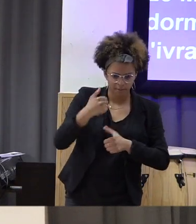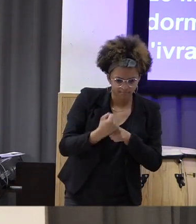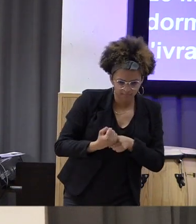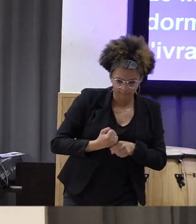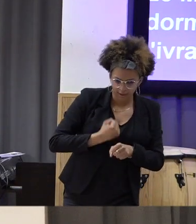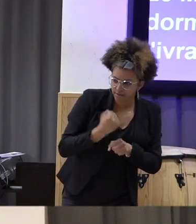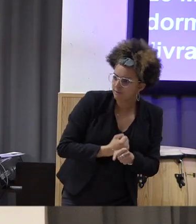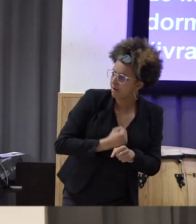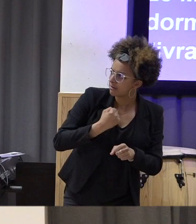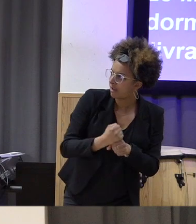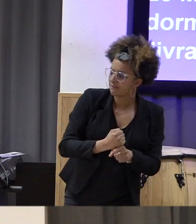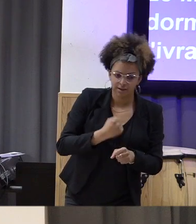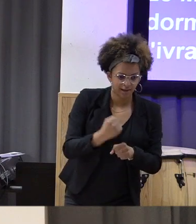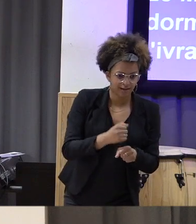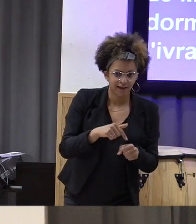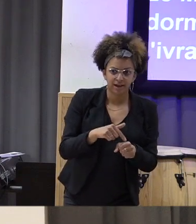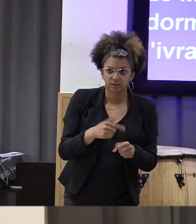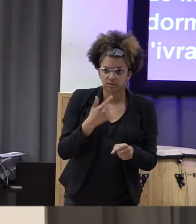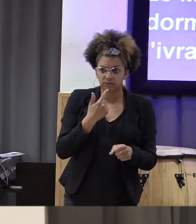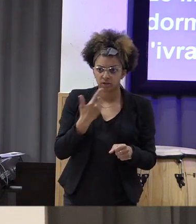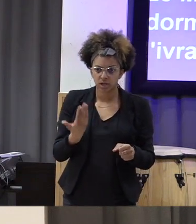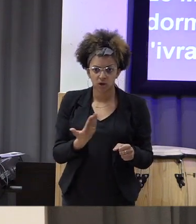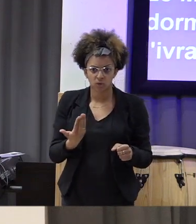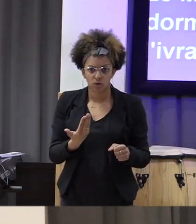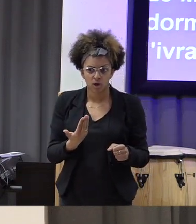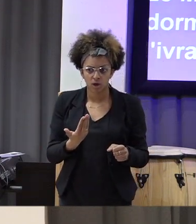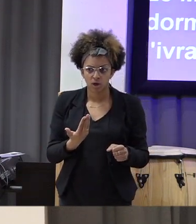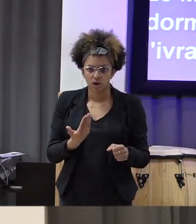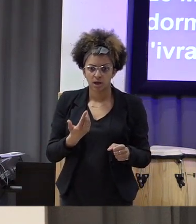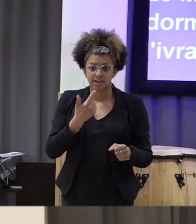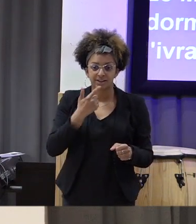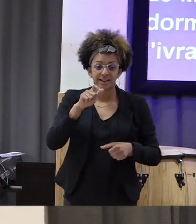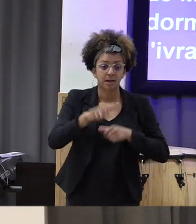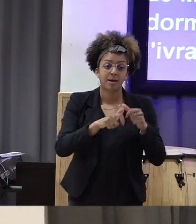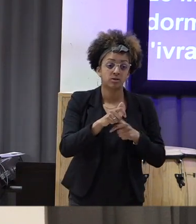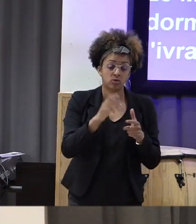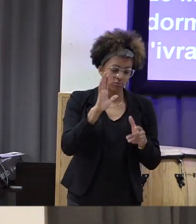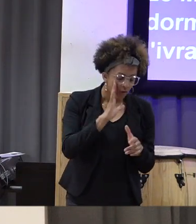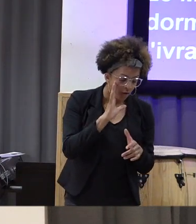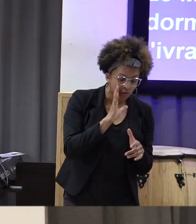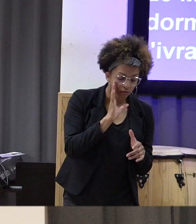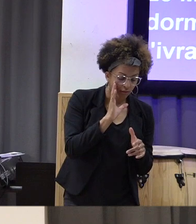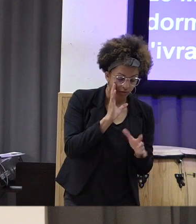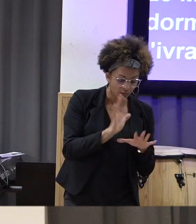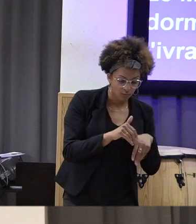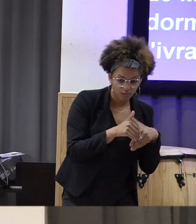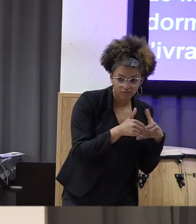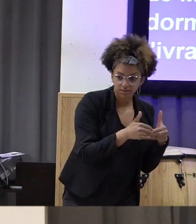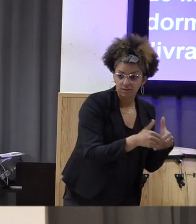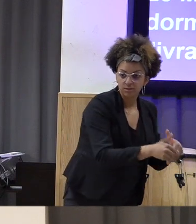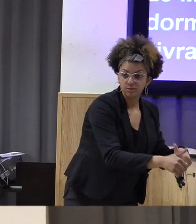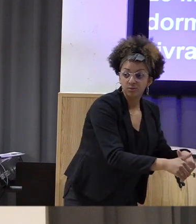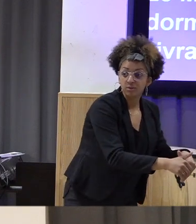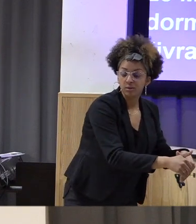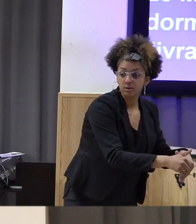travail, c'est que ceux qui devaient veiller dormaient. Et pendant que les